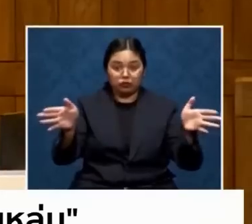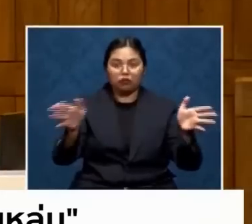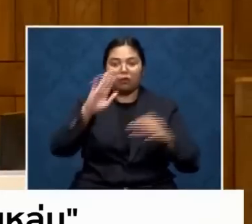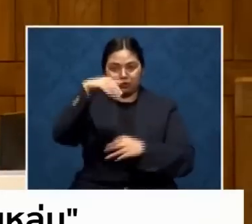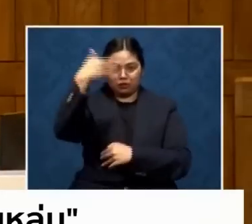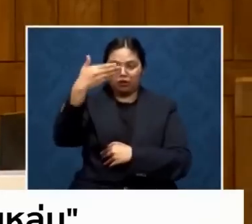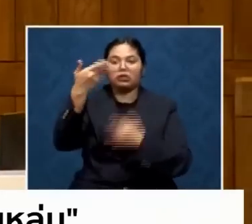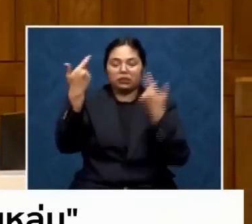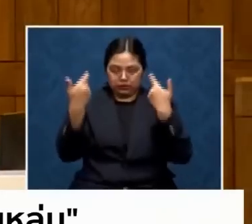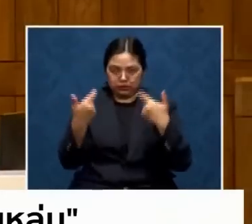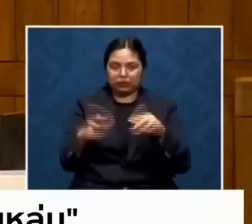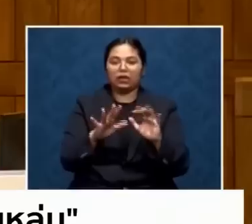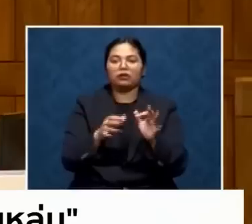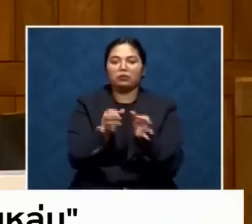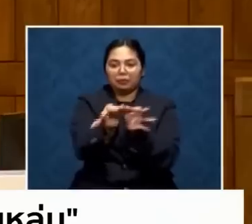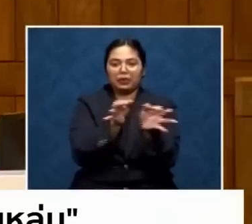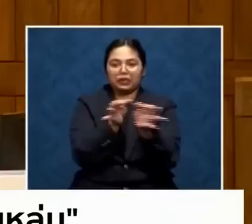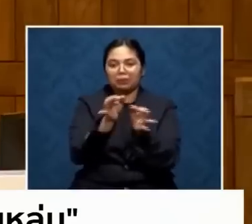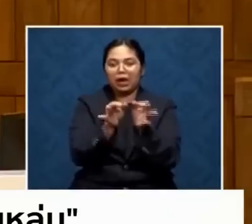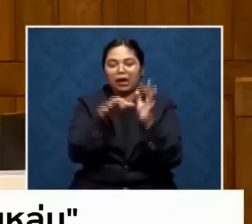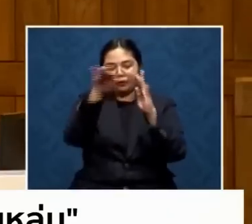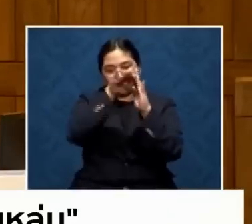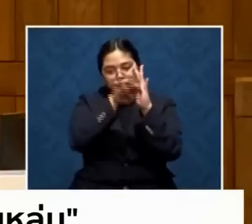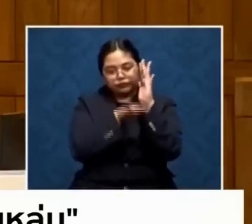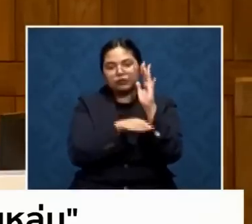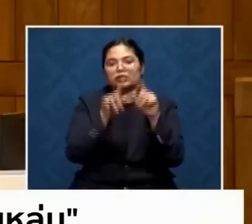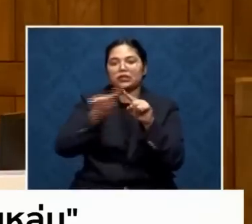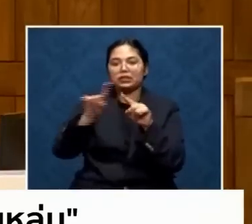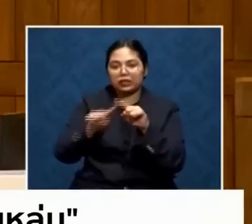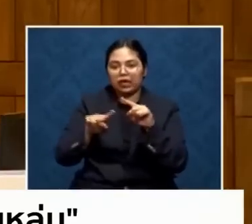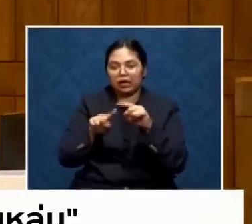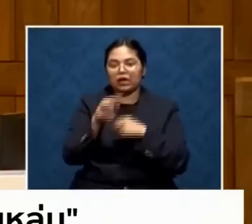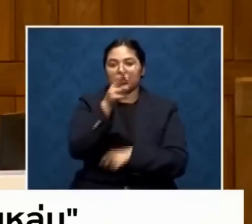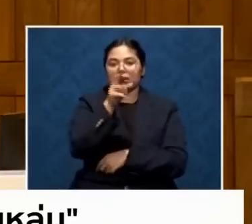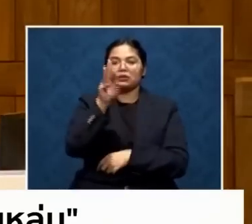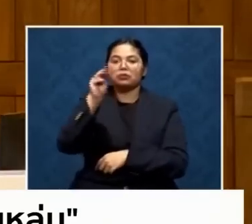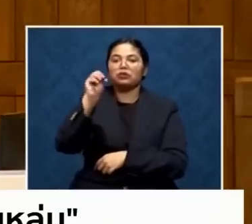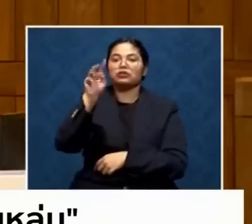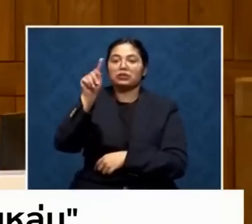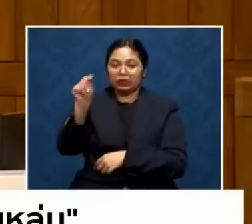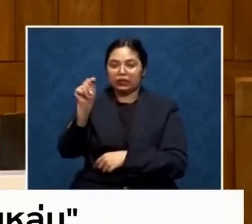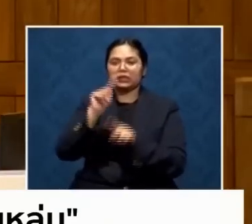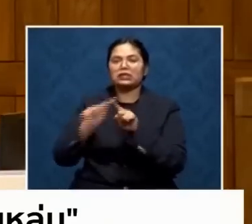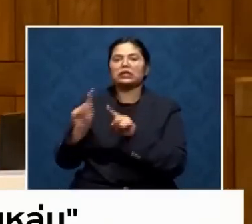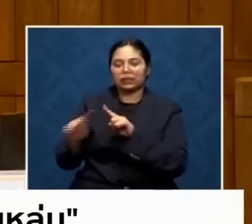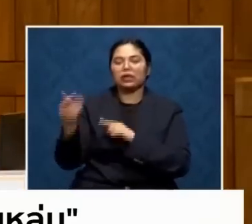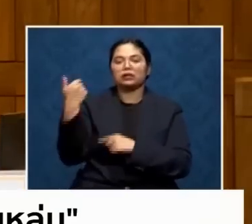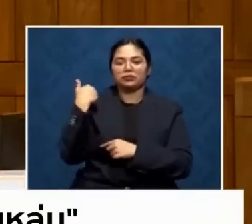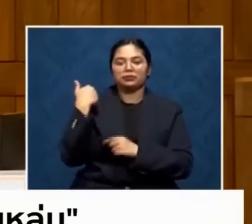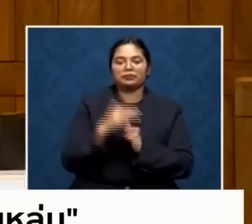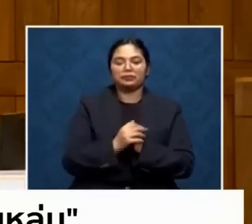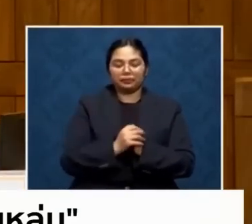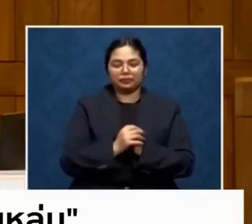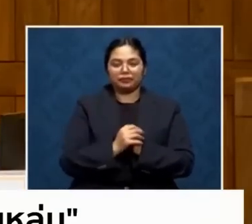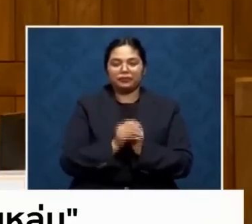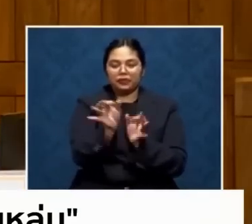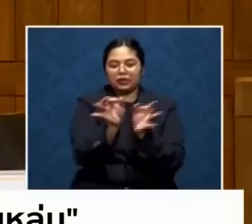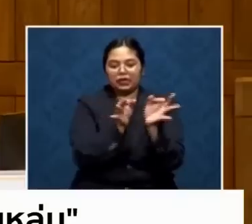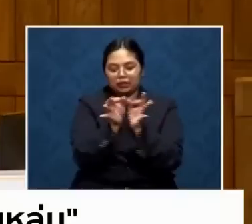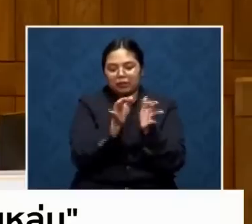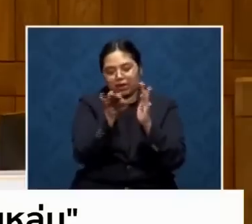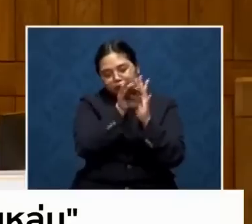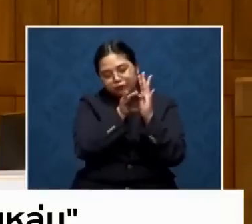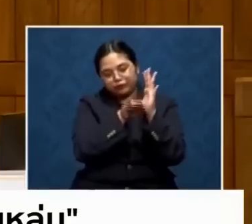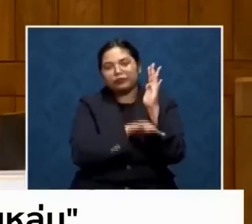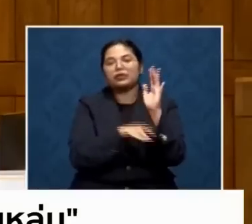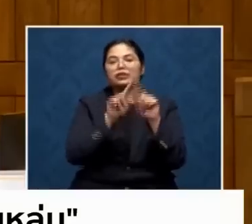หลังจากนั้นนายกก็ได้เริ่มชี้แจงเรื่องแรงงานโดยยอมรับนะคะว่าการพึ่งแรงงานต่างชาติเป็นเรื่องจำเป็นซึ่งก็ต้องดูแลเรื่องสิทธิมนุษย